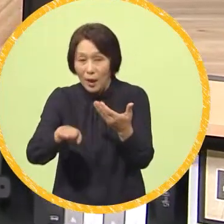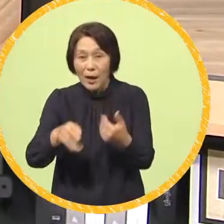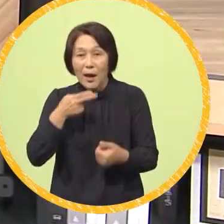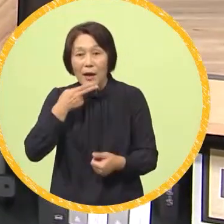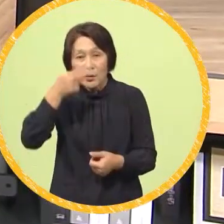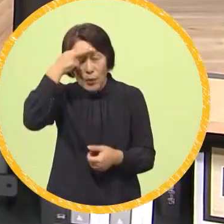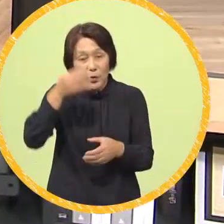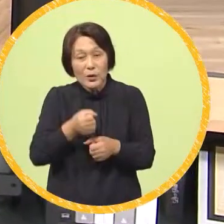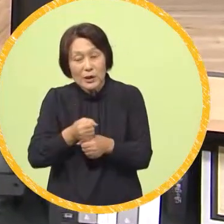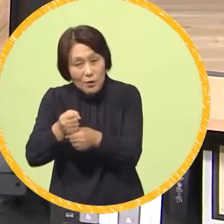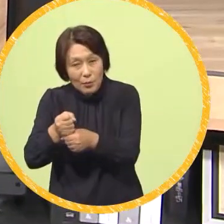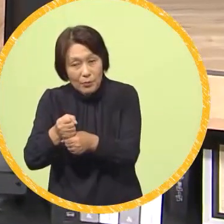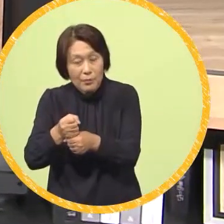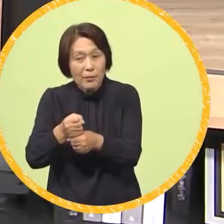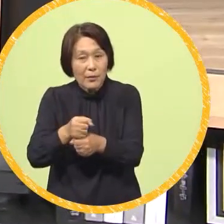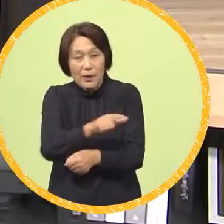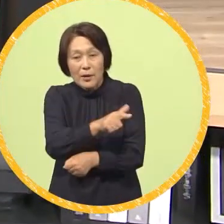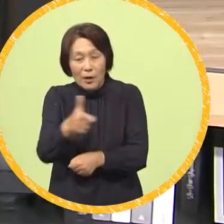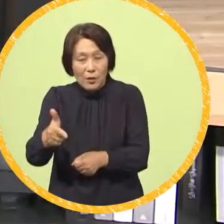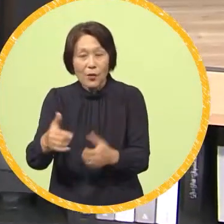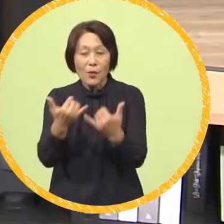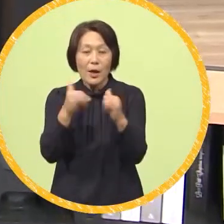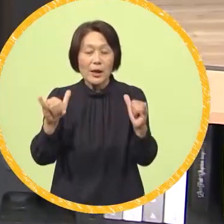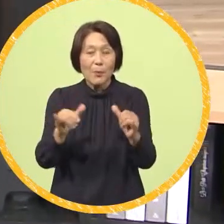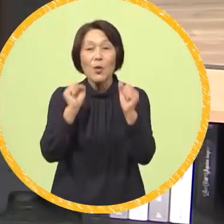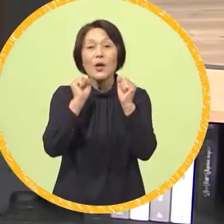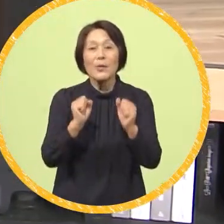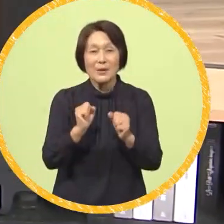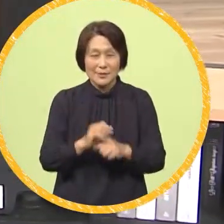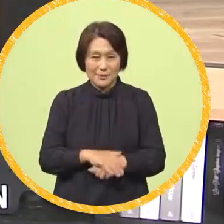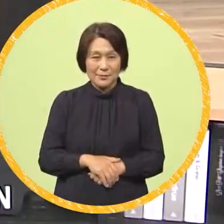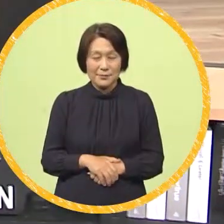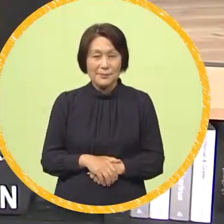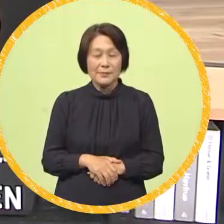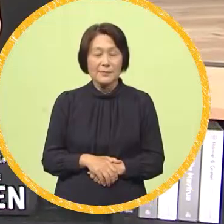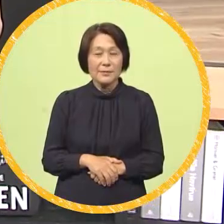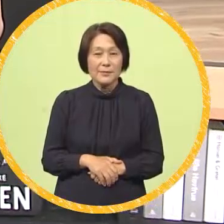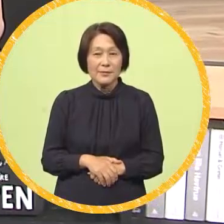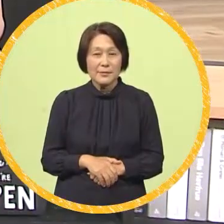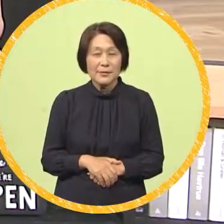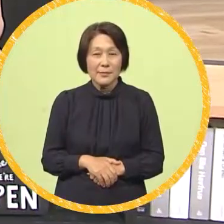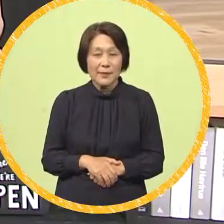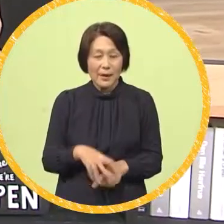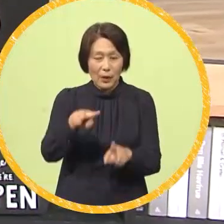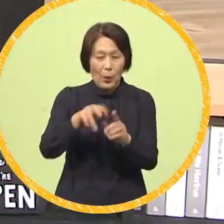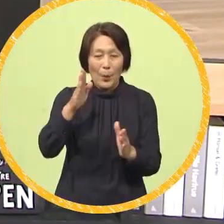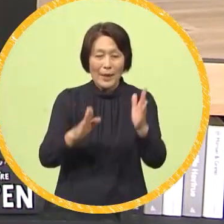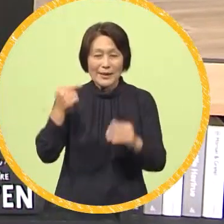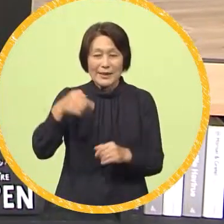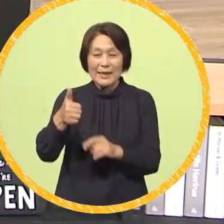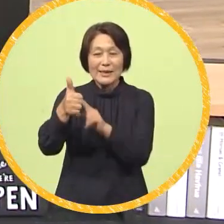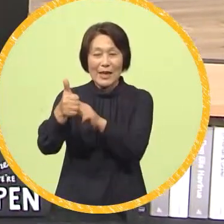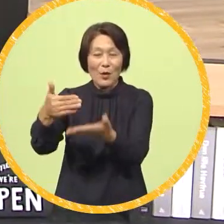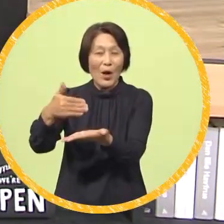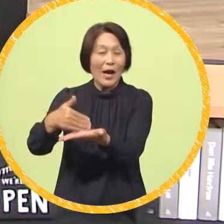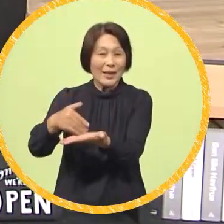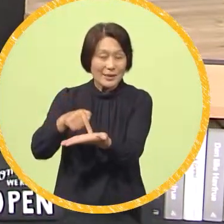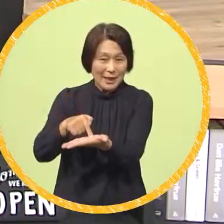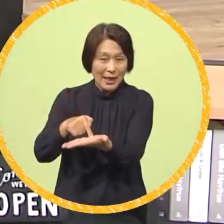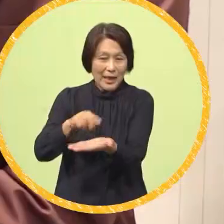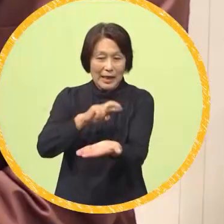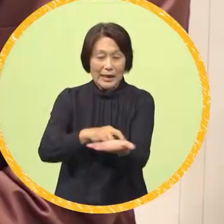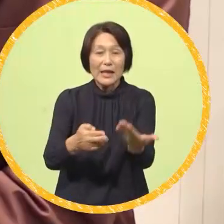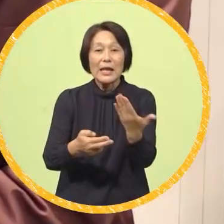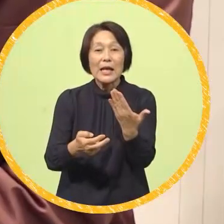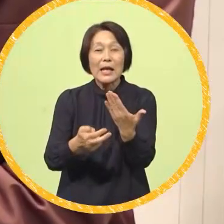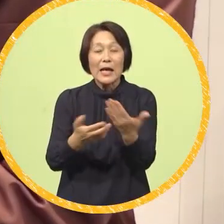はい、アルコール依存だったりとか他の依存症の方も入所しているんですよね。であの VTR の小林先生のお話なんですが、はい、医学的